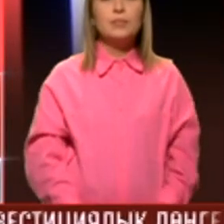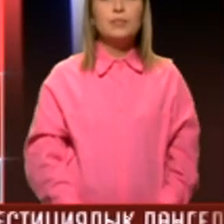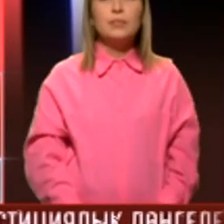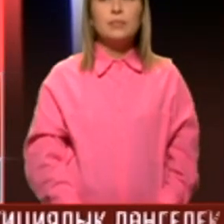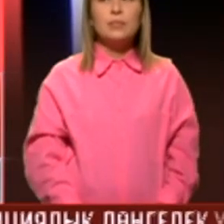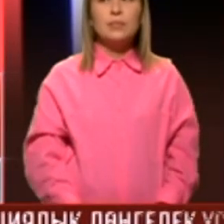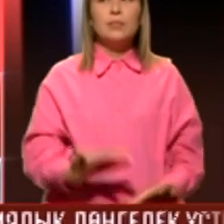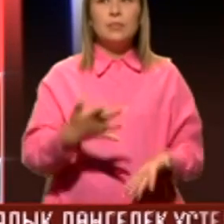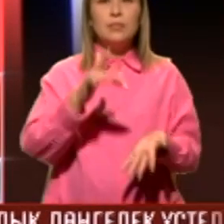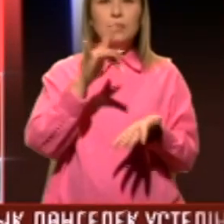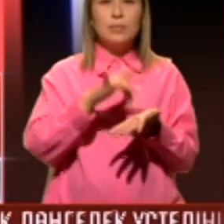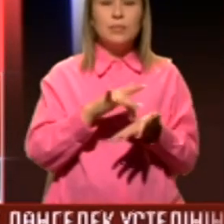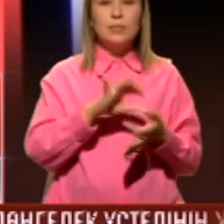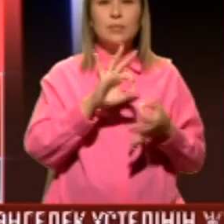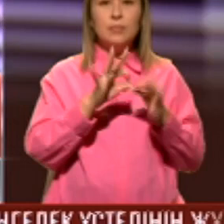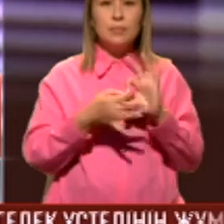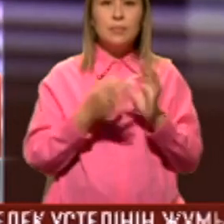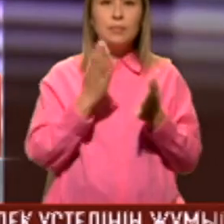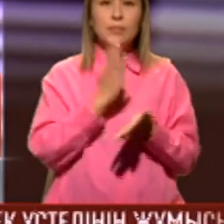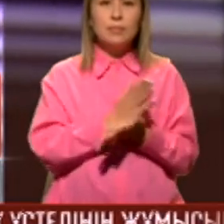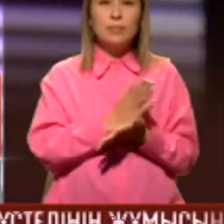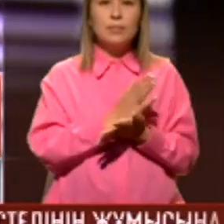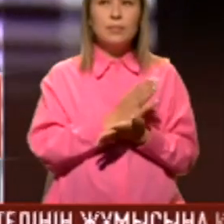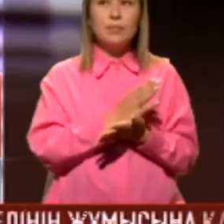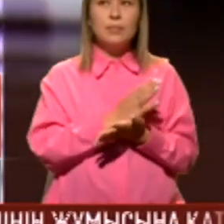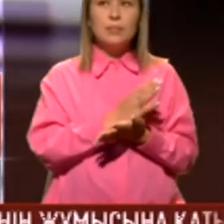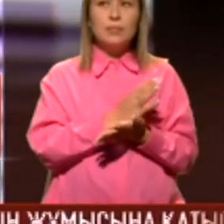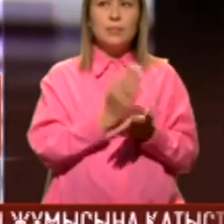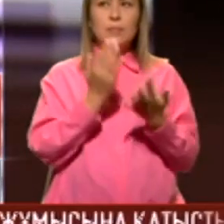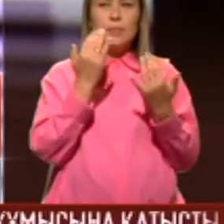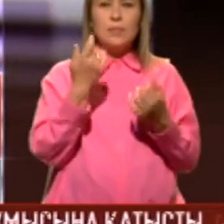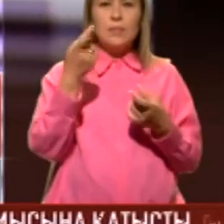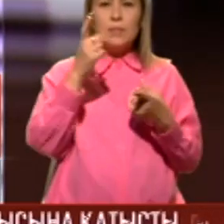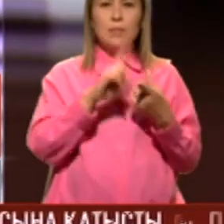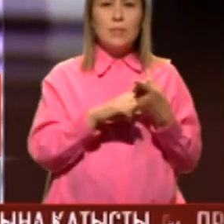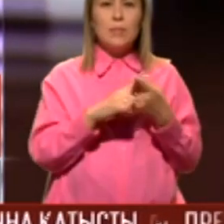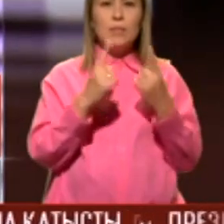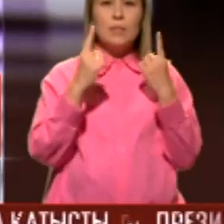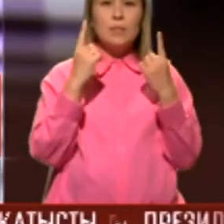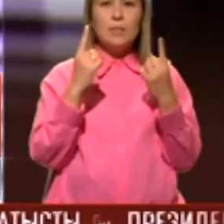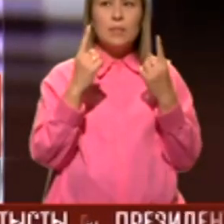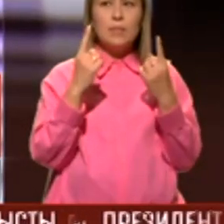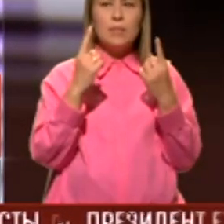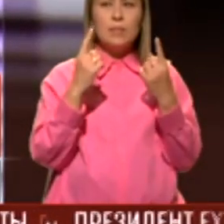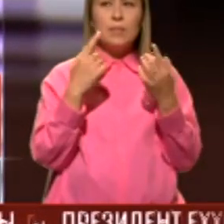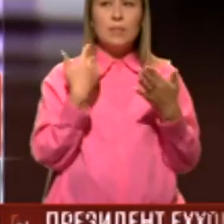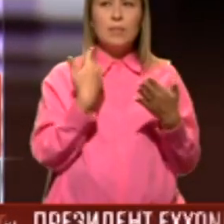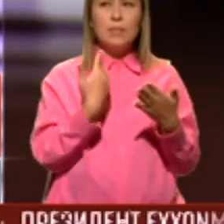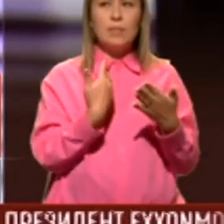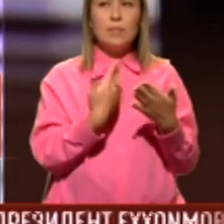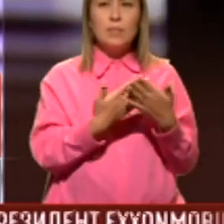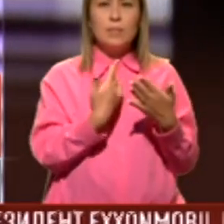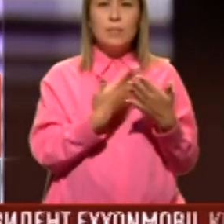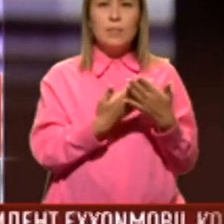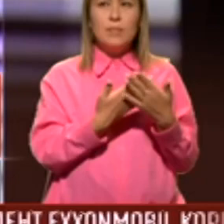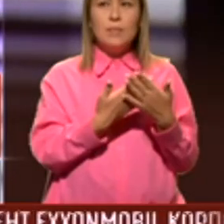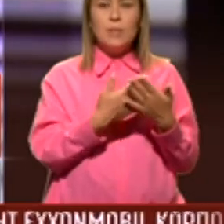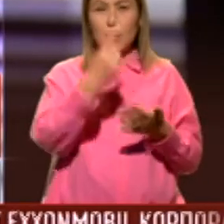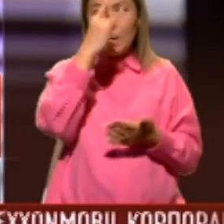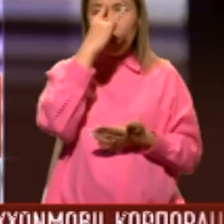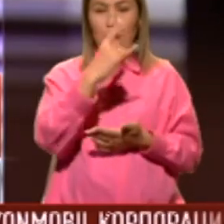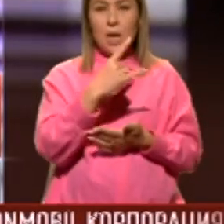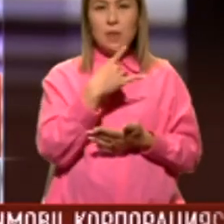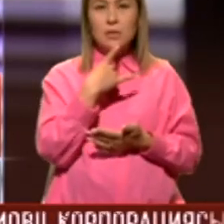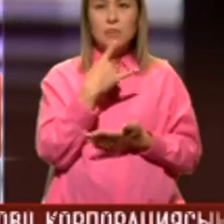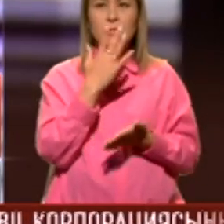Бәріне ортақ бір сипат бар ма? Кикілжіңдердің бәрін Кеңес одағының мұрасы байланыстырады. Яғни бұл жерде Қазақстанның